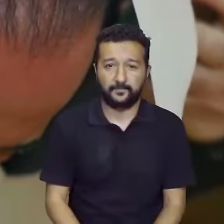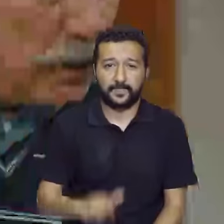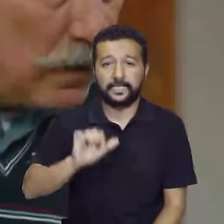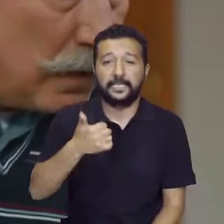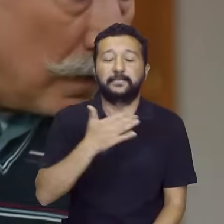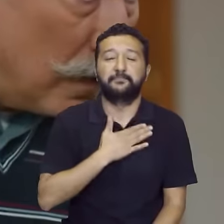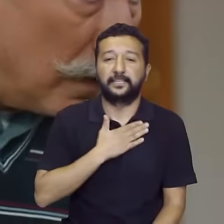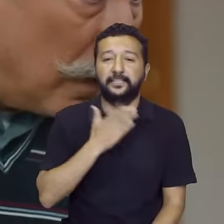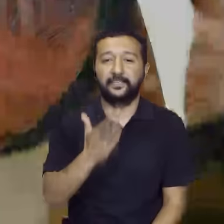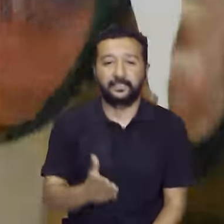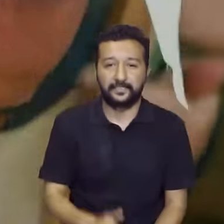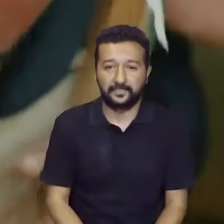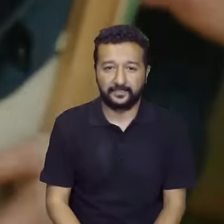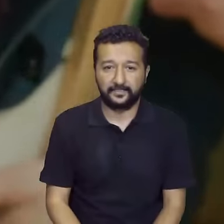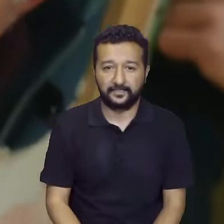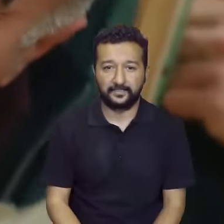Kıymetlim.